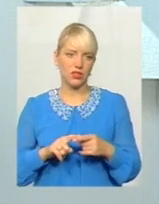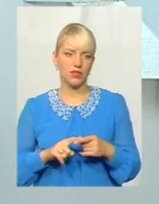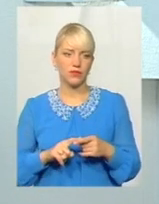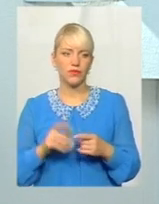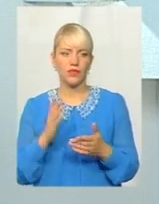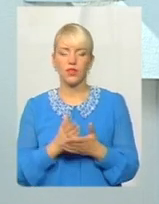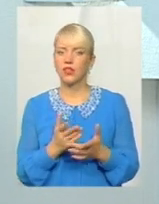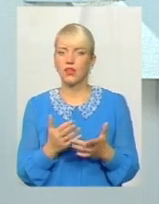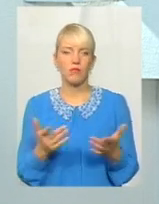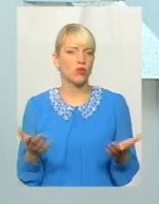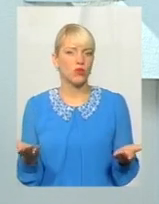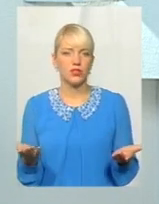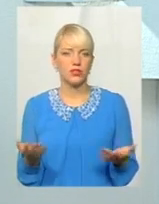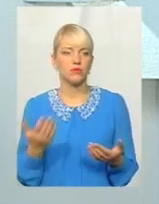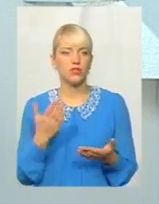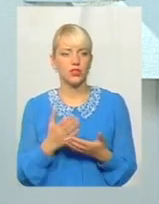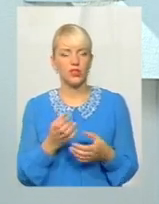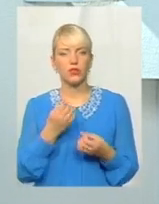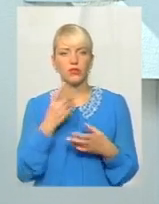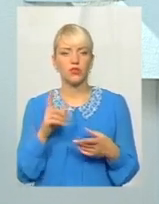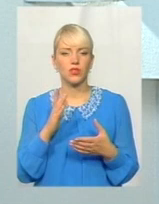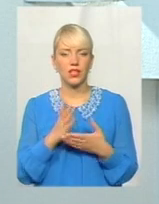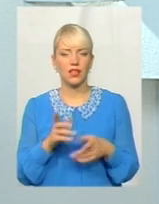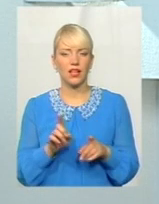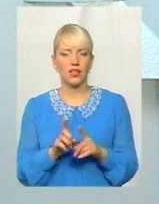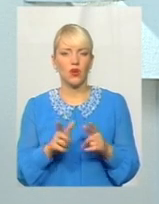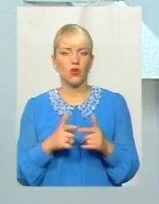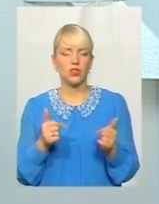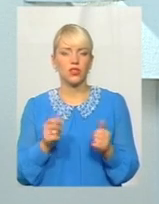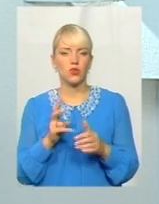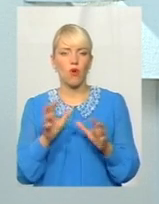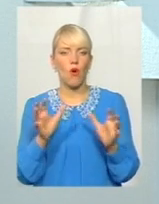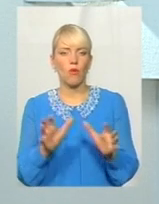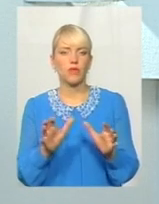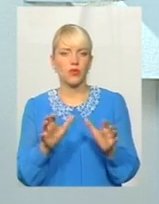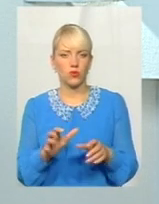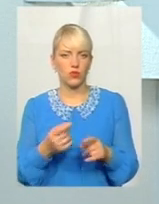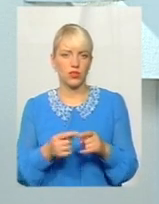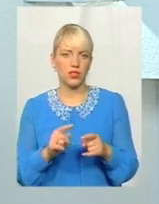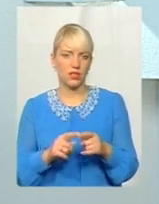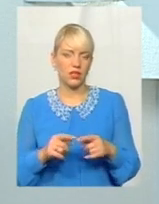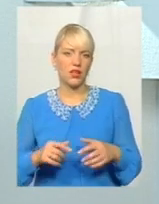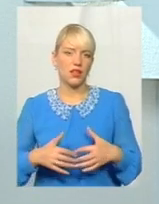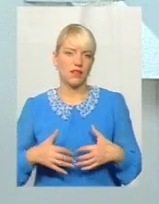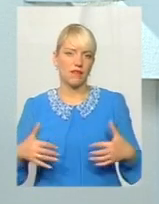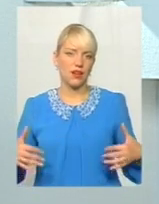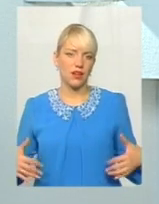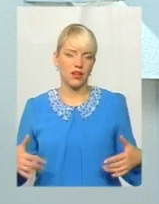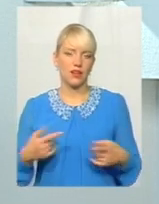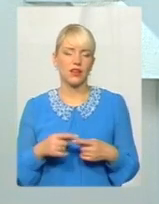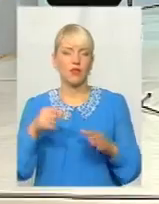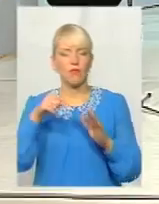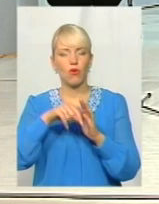чи по-різному. Так, і добре, що є такі організації, які опікуються і тваринами. Тобто, по суті,